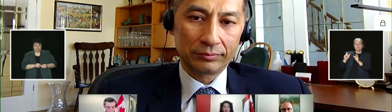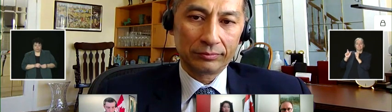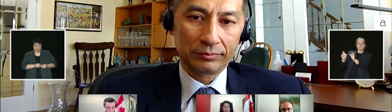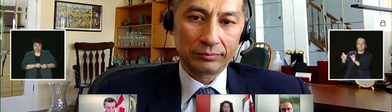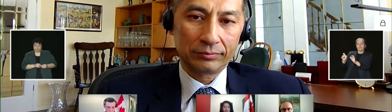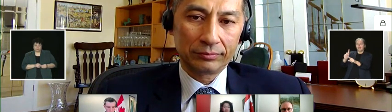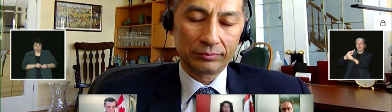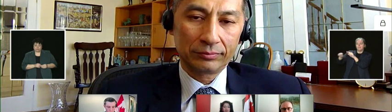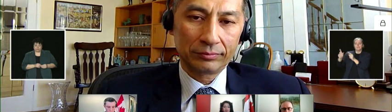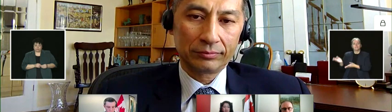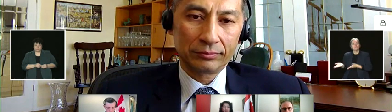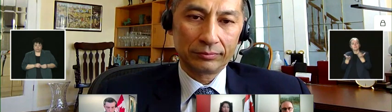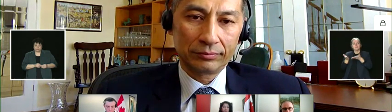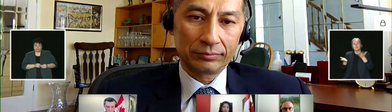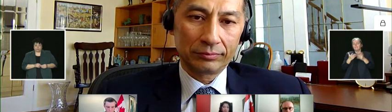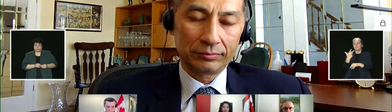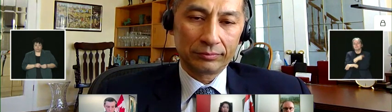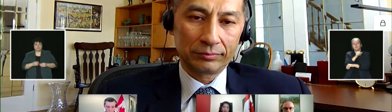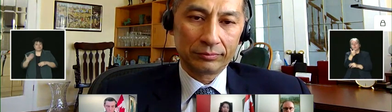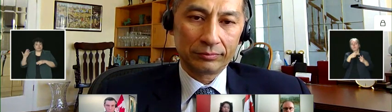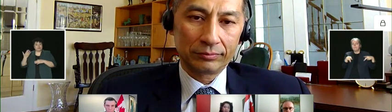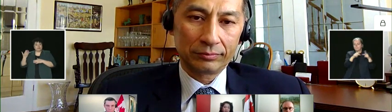à l'exportation?